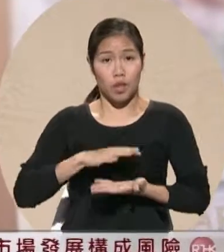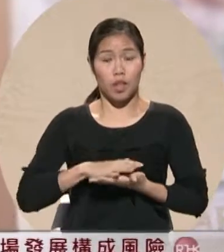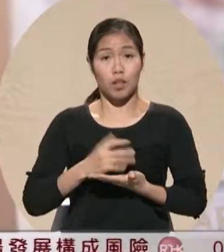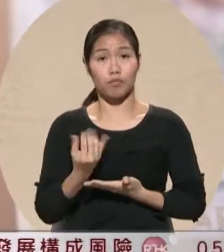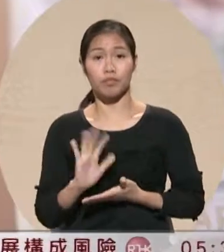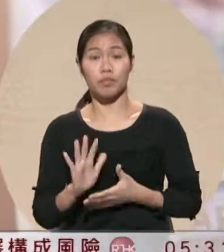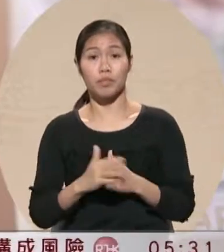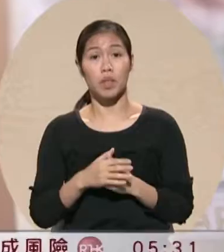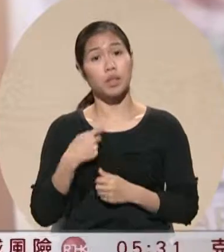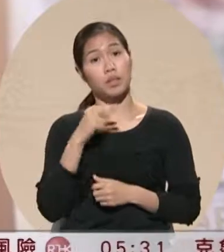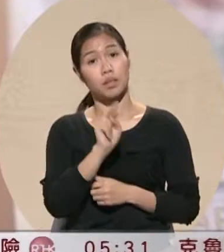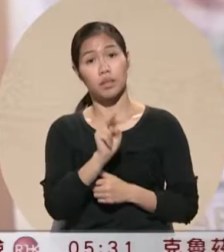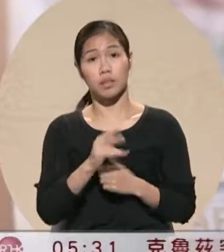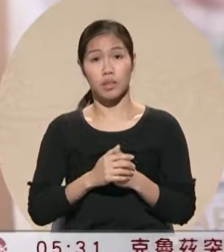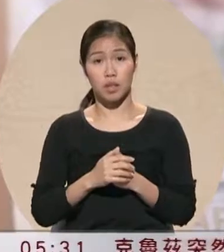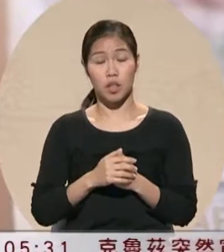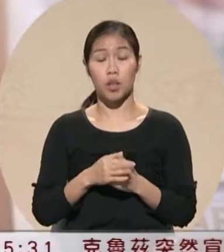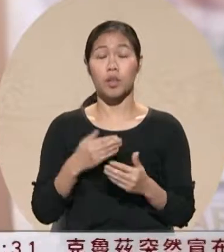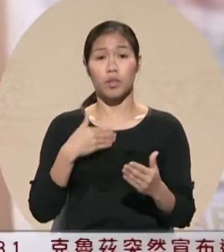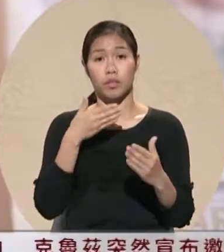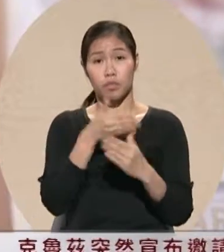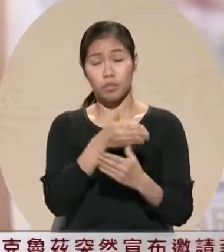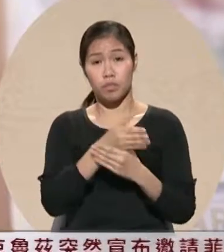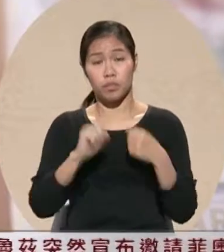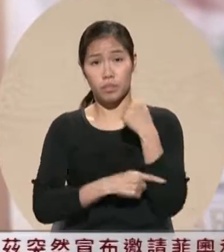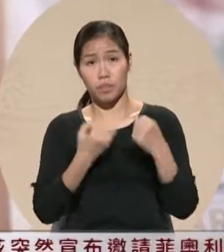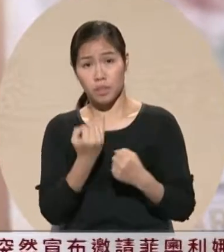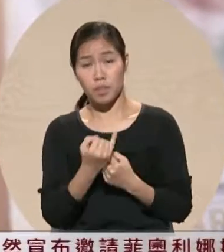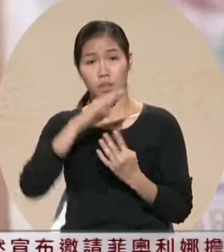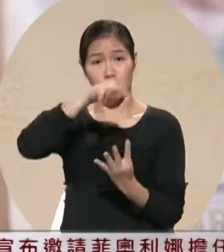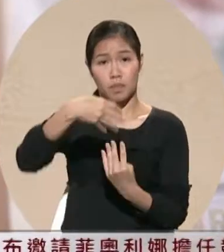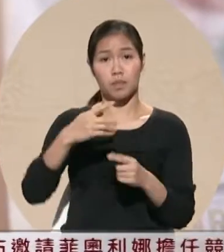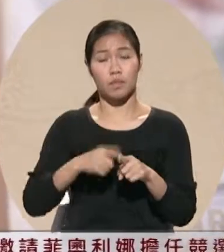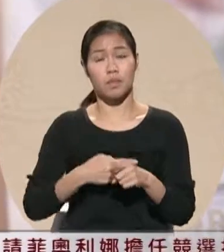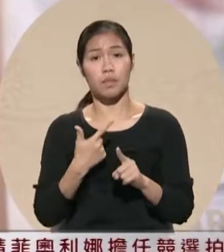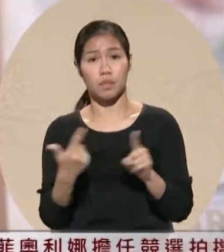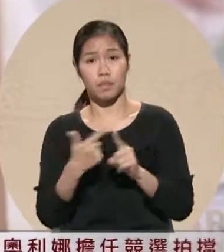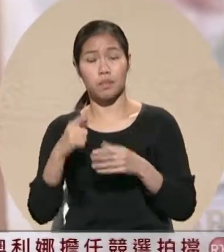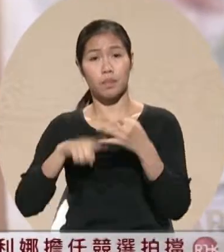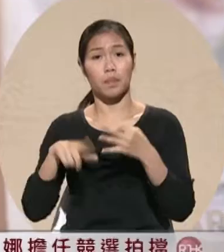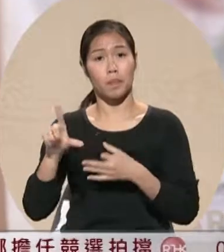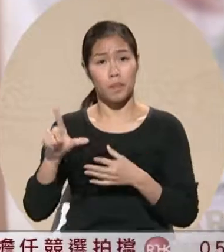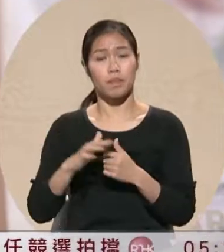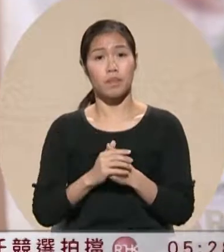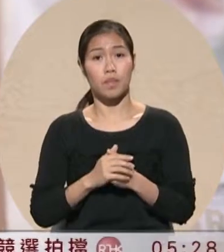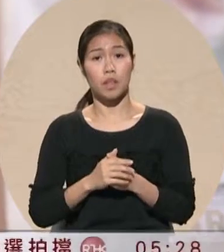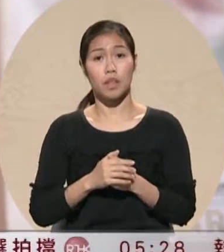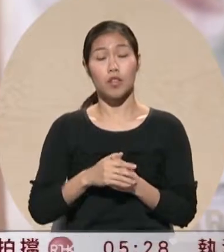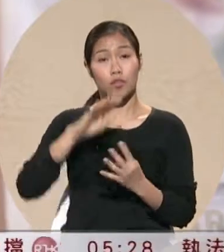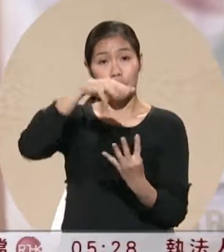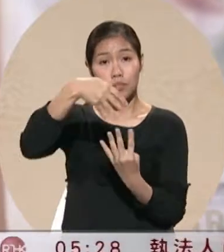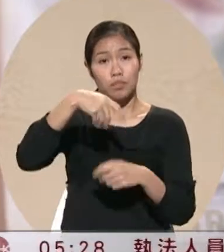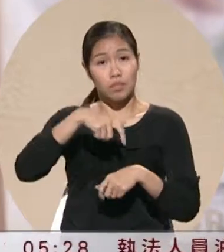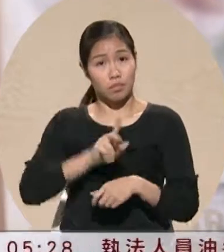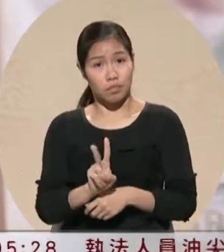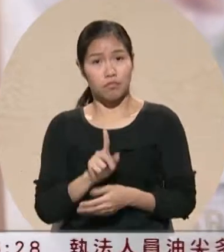事來的，我們看看，因為妨礙司法公正被判囚18個月的前政協委員劉夢雄，他在鐵窗之下